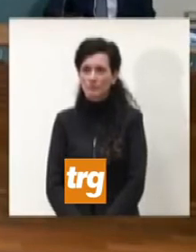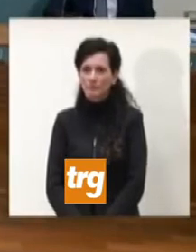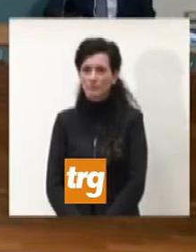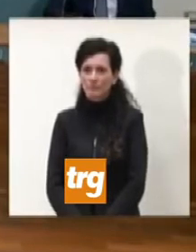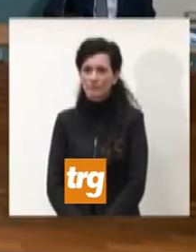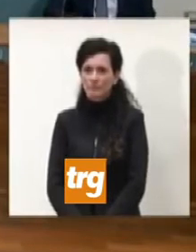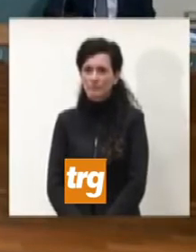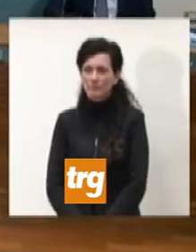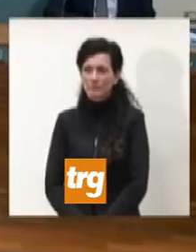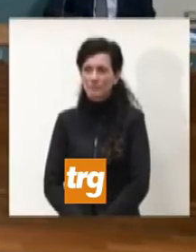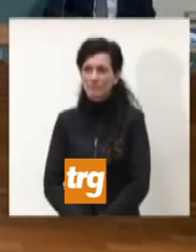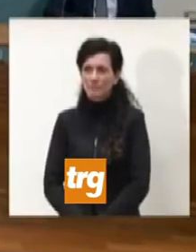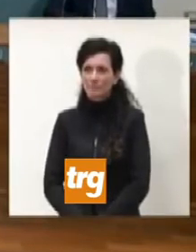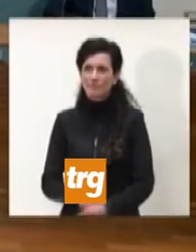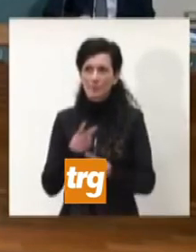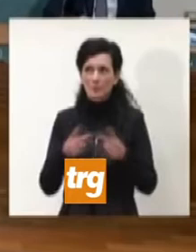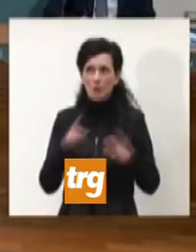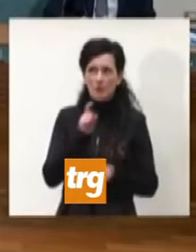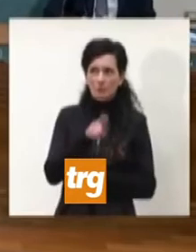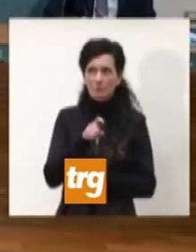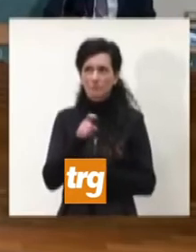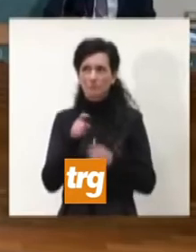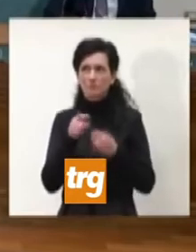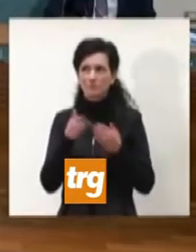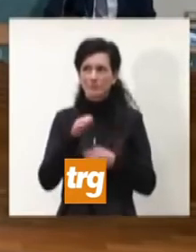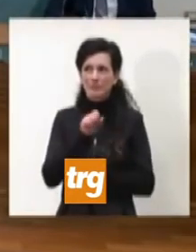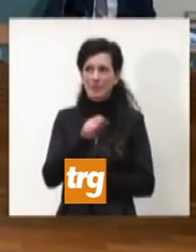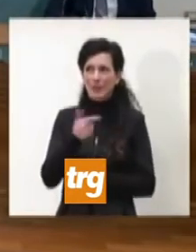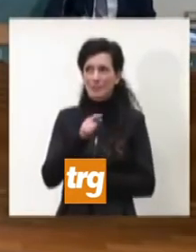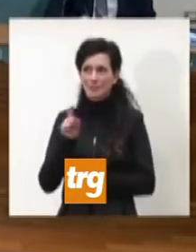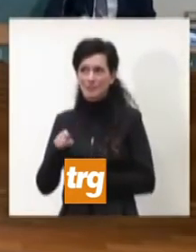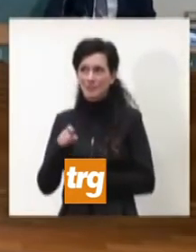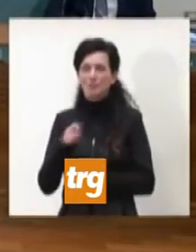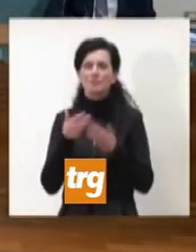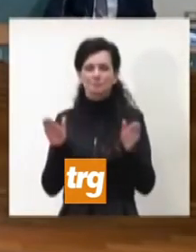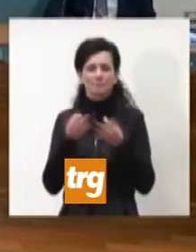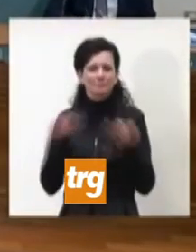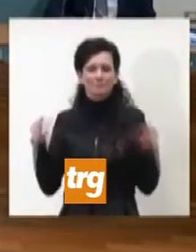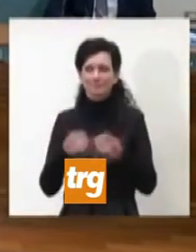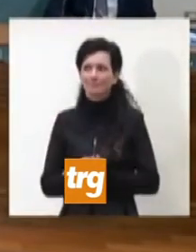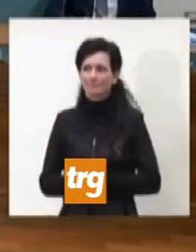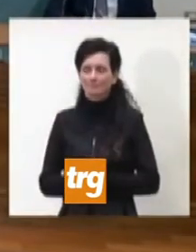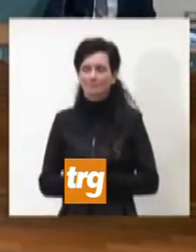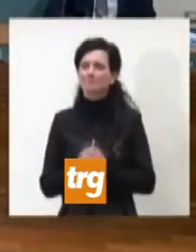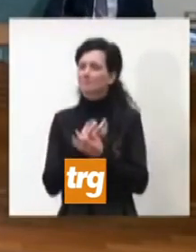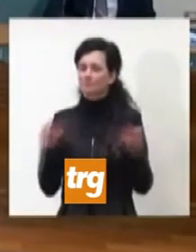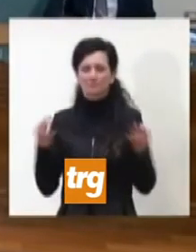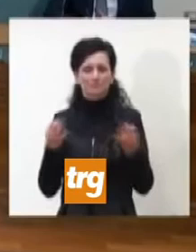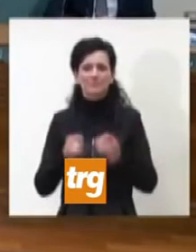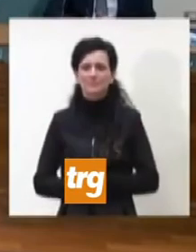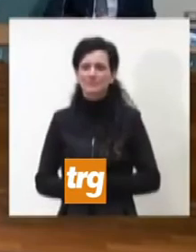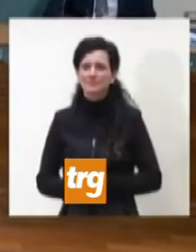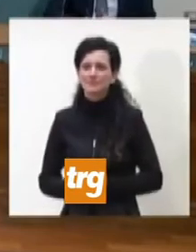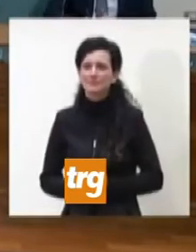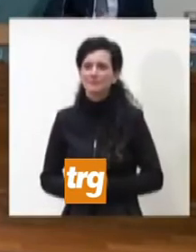palestre e le piscine restano chiuse, mentre i centri commerciali, ad esclusione dei supermercati alimentari che saranno sempre aperti, sono